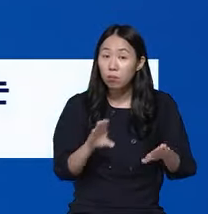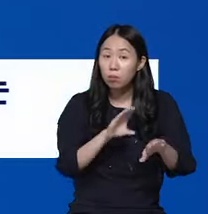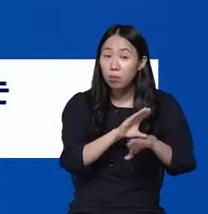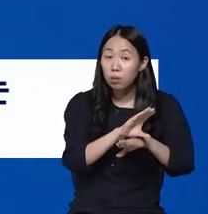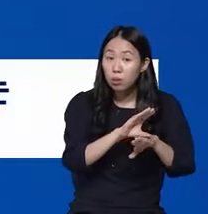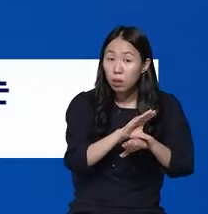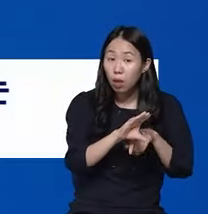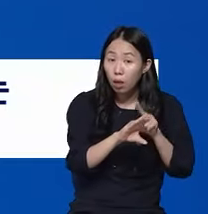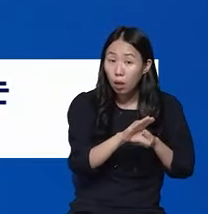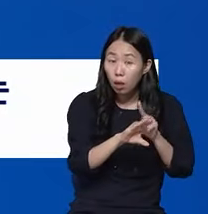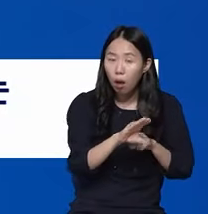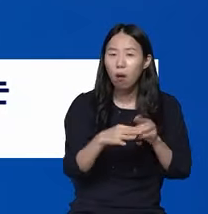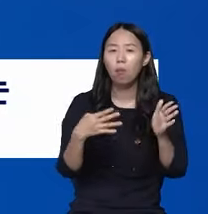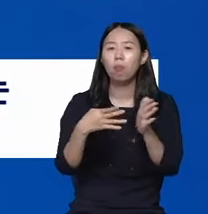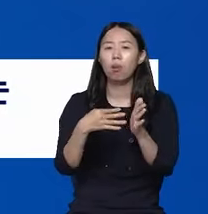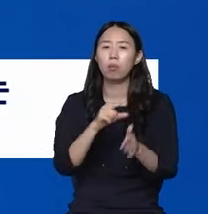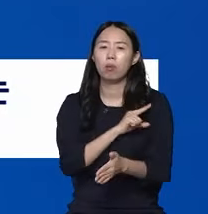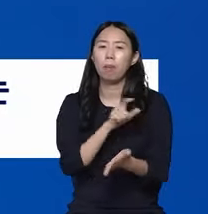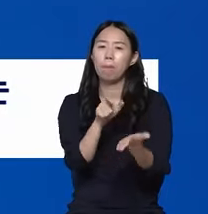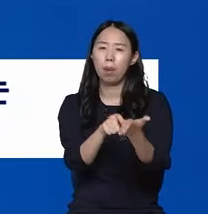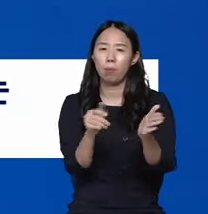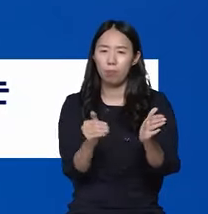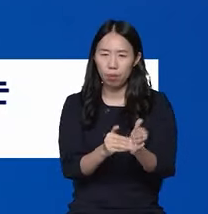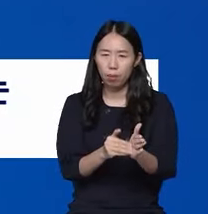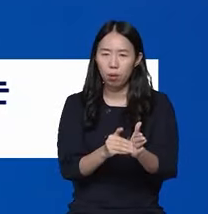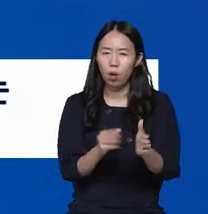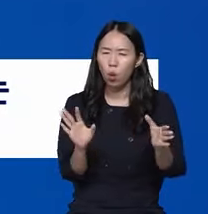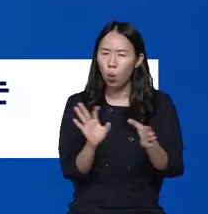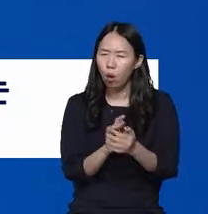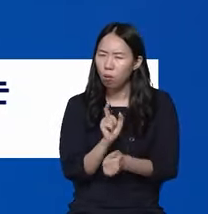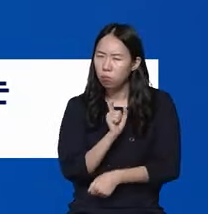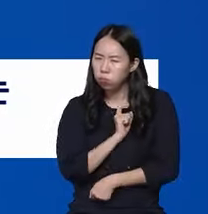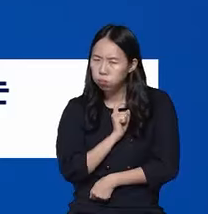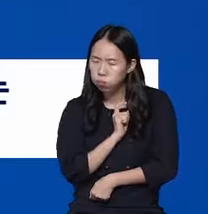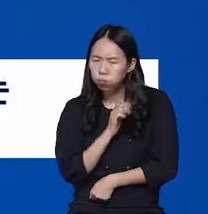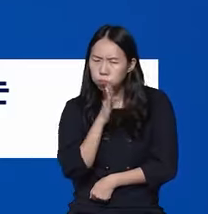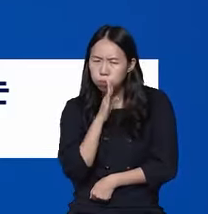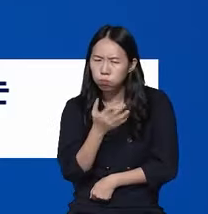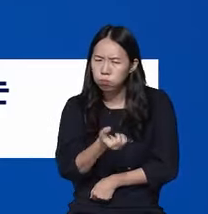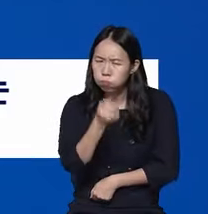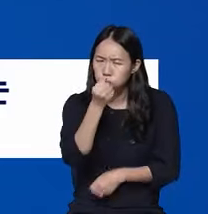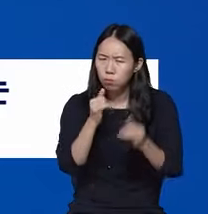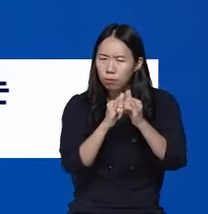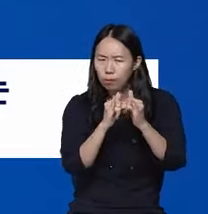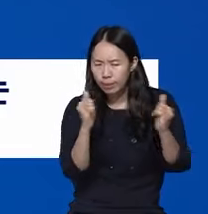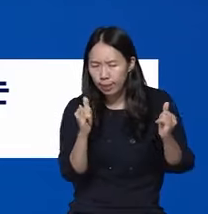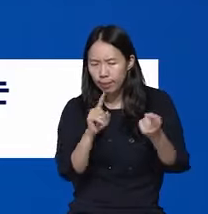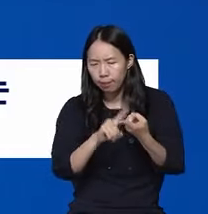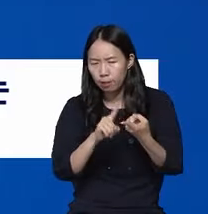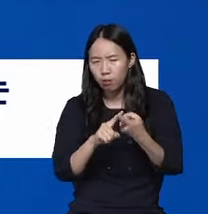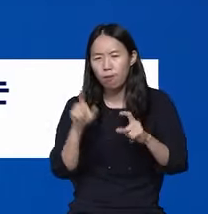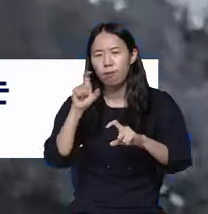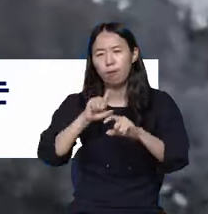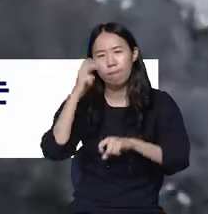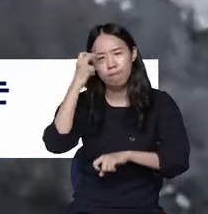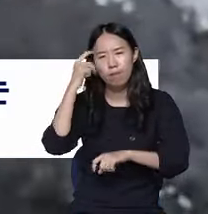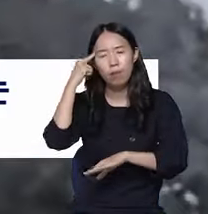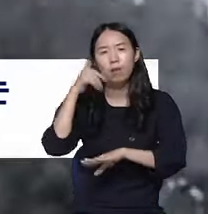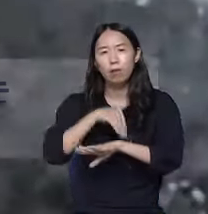등록된 상태입니다. 관련 의혹에 대해서는 실소유자와 유통 경로 등에 대해서 추가 수사할